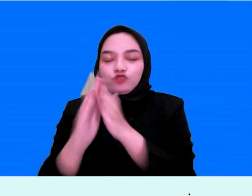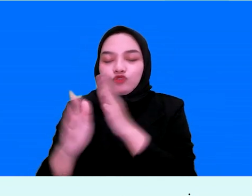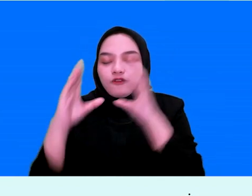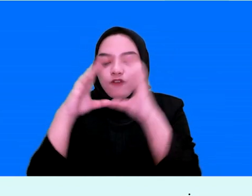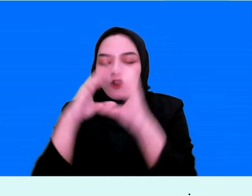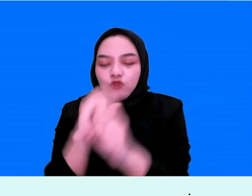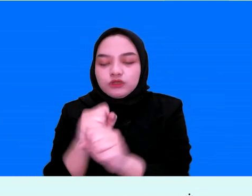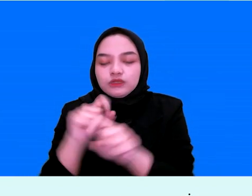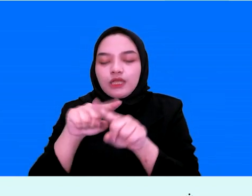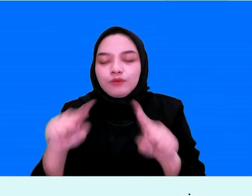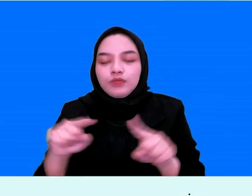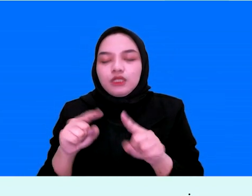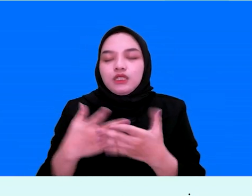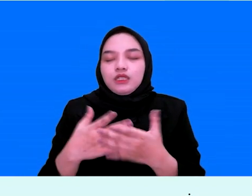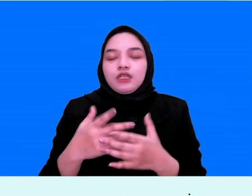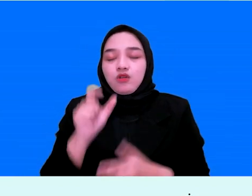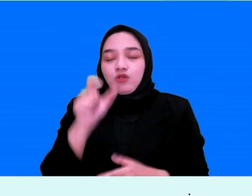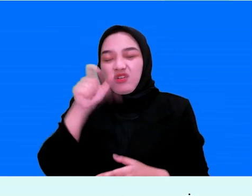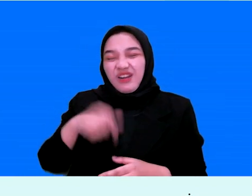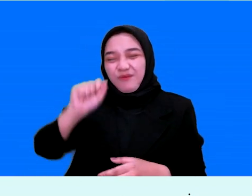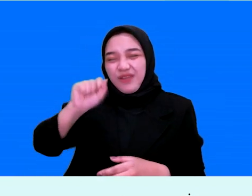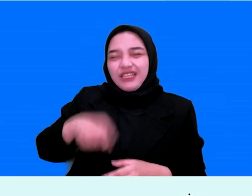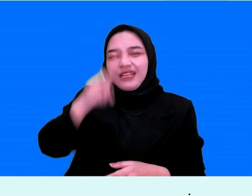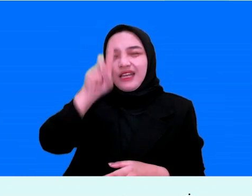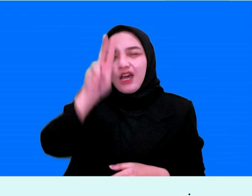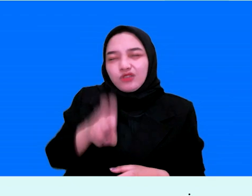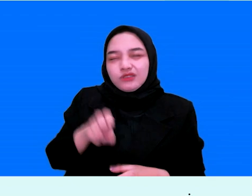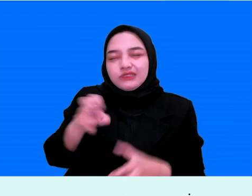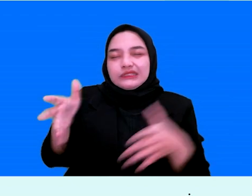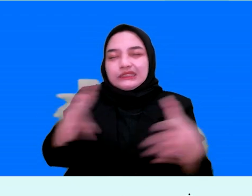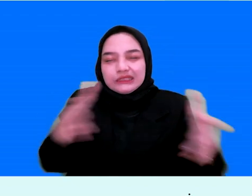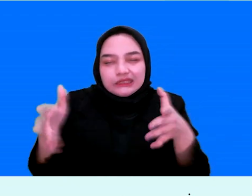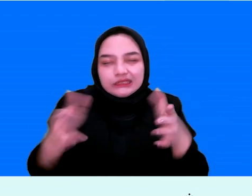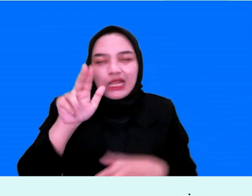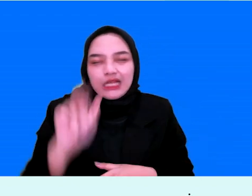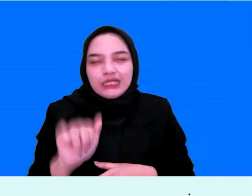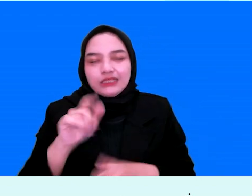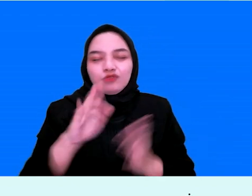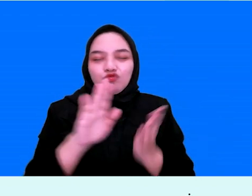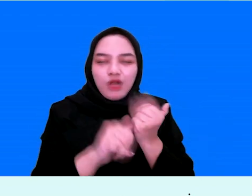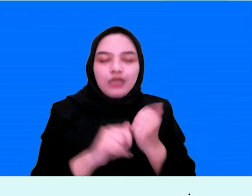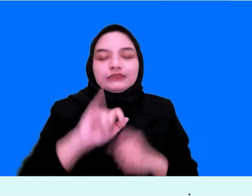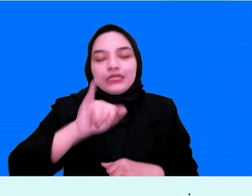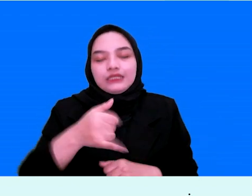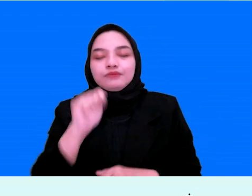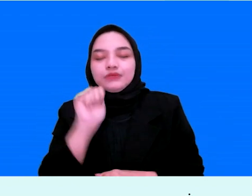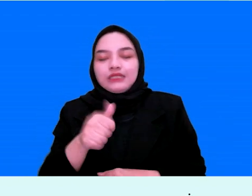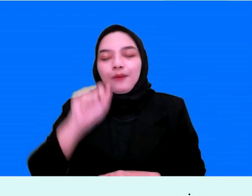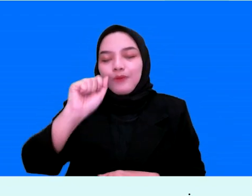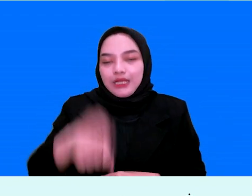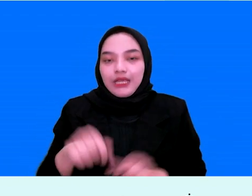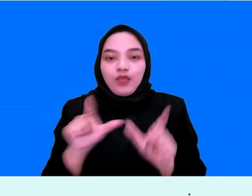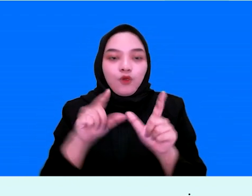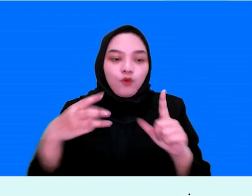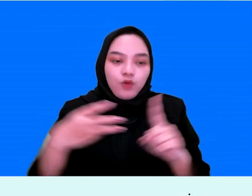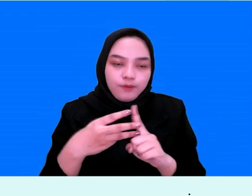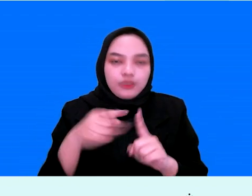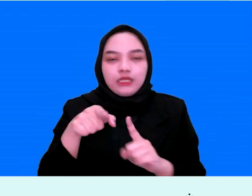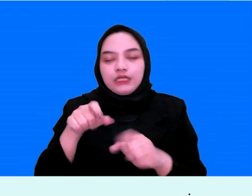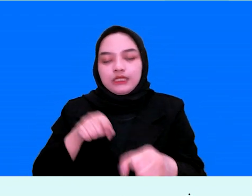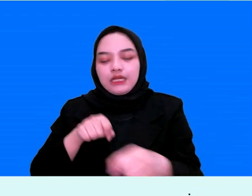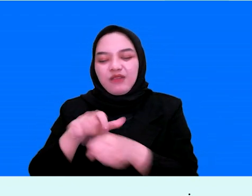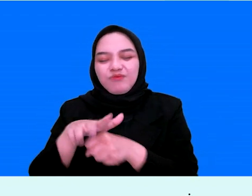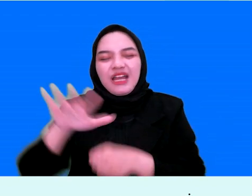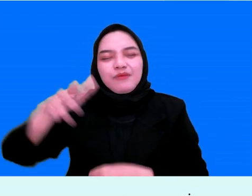ini, tapi user harus navigasi ulang lagi sehingga dapat menggunakan website ini. Ini juga